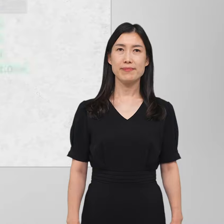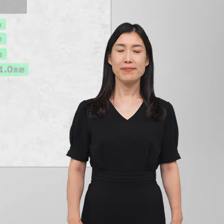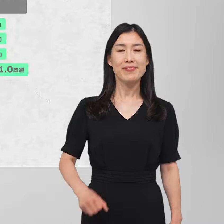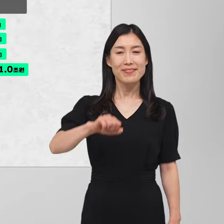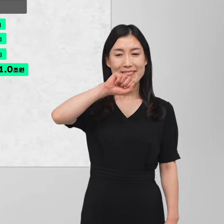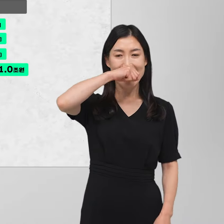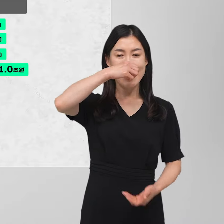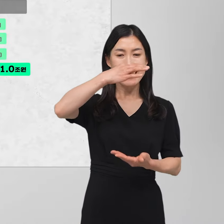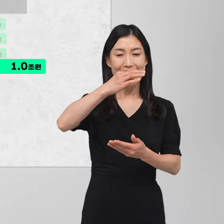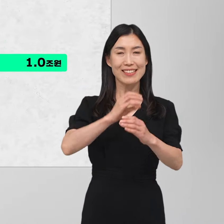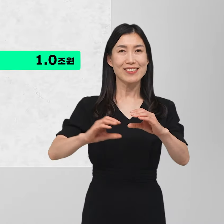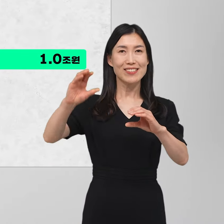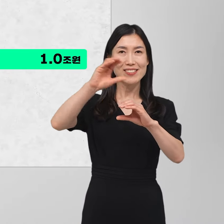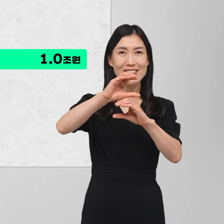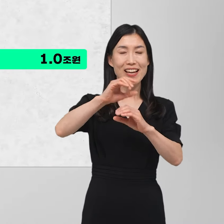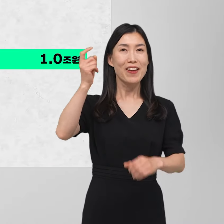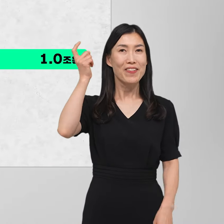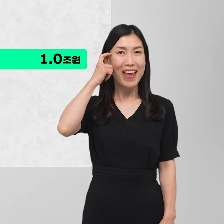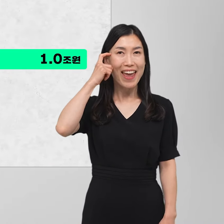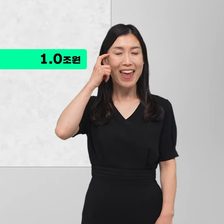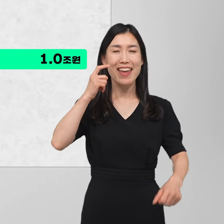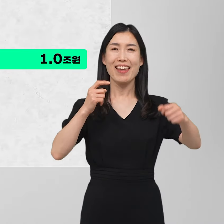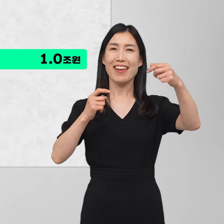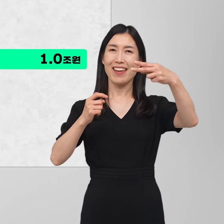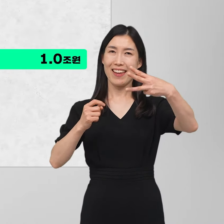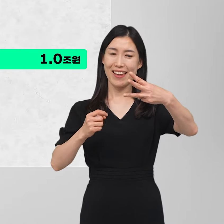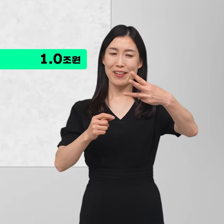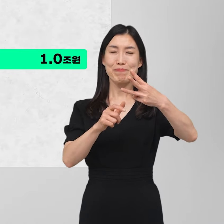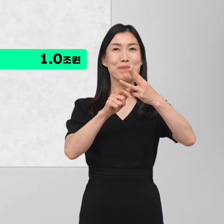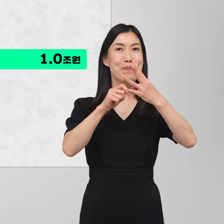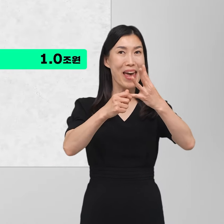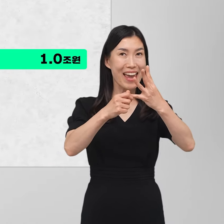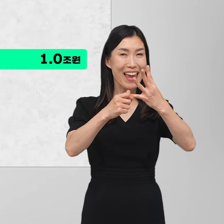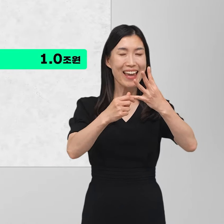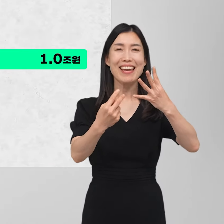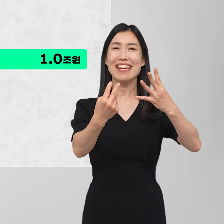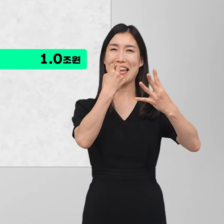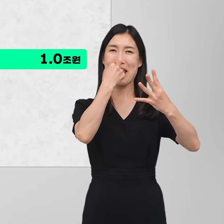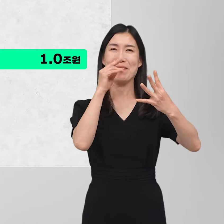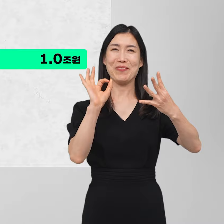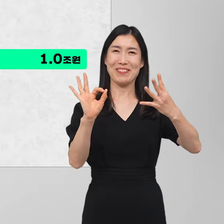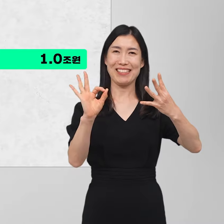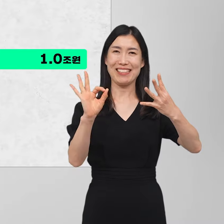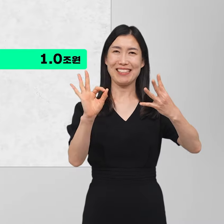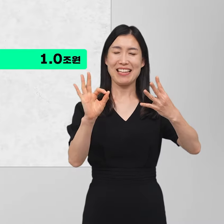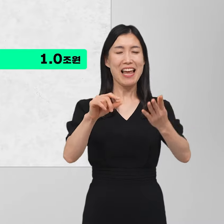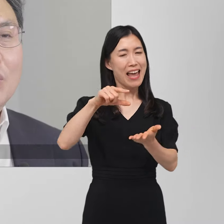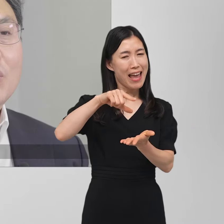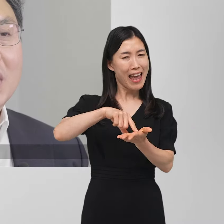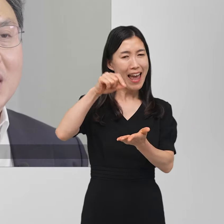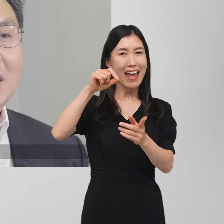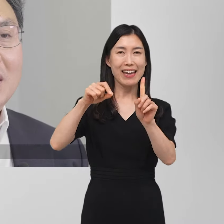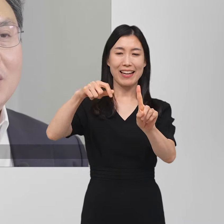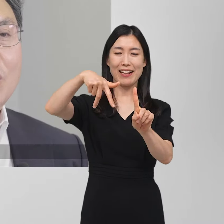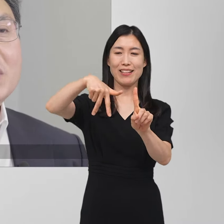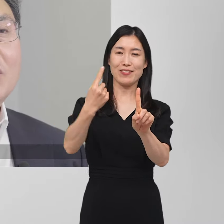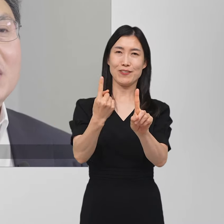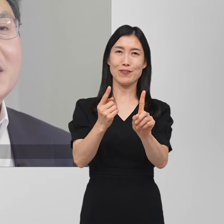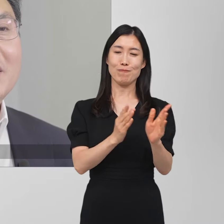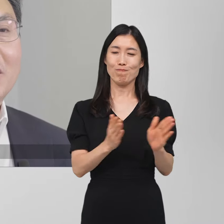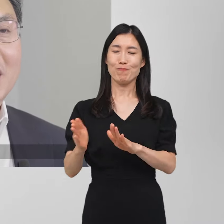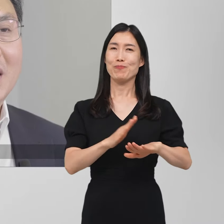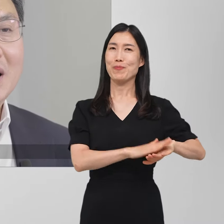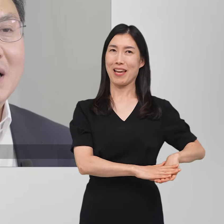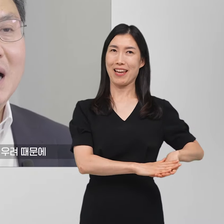그리고 네 번째로 추경 예산안에는 예비비라고 하는 항목으로 1조 원 정도 추가 예산이 편성되어 있습니다. 코로나가 혹시